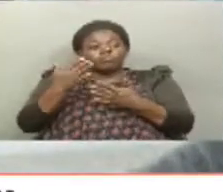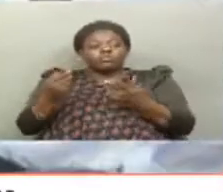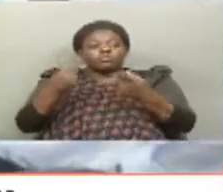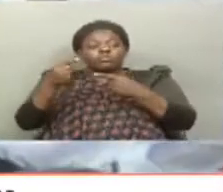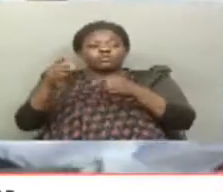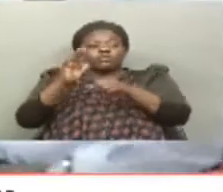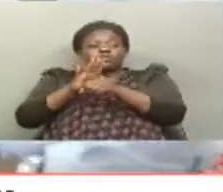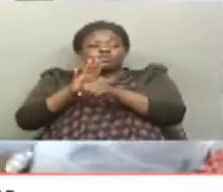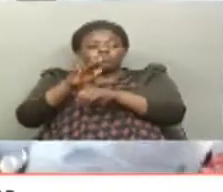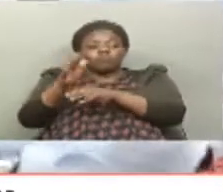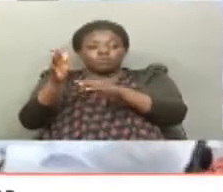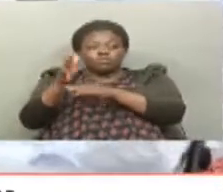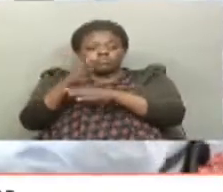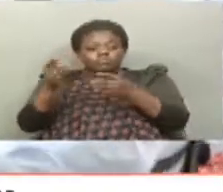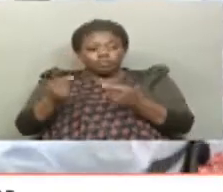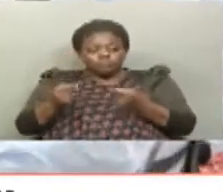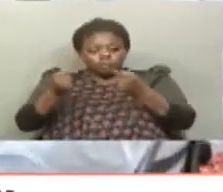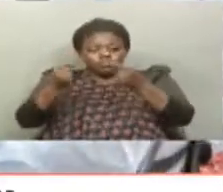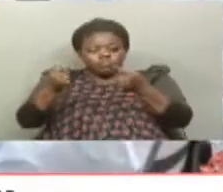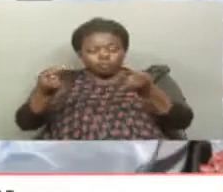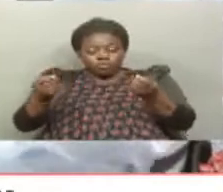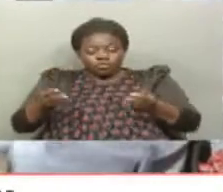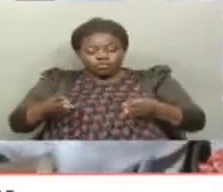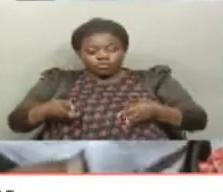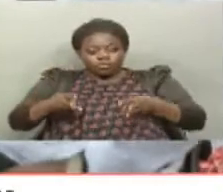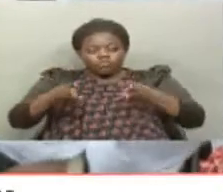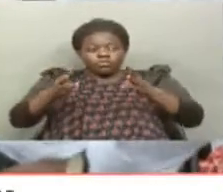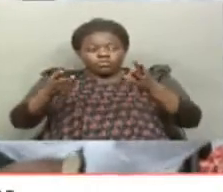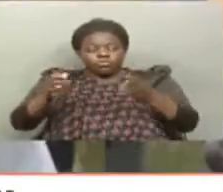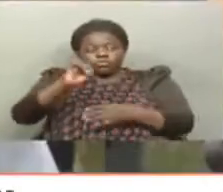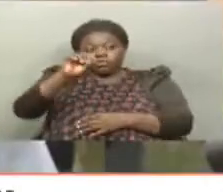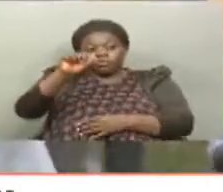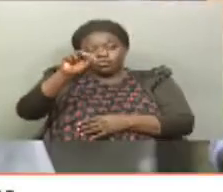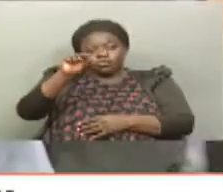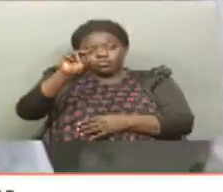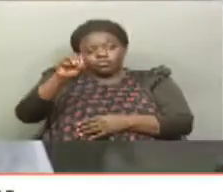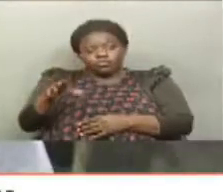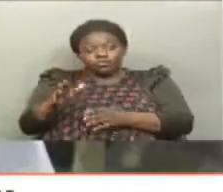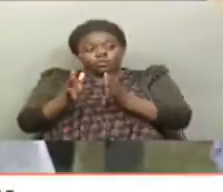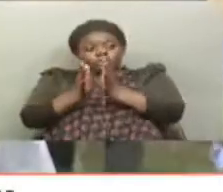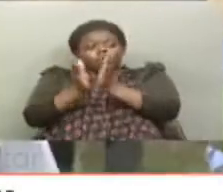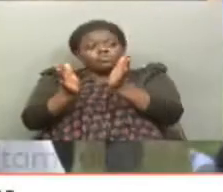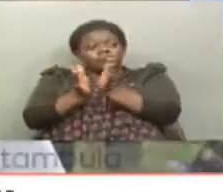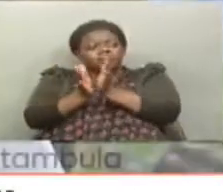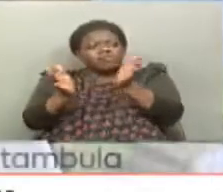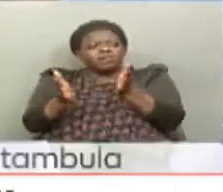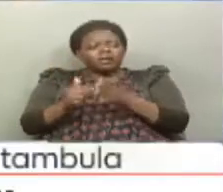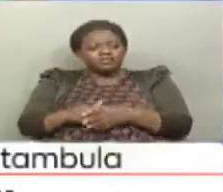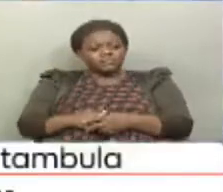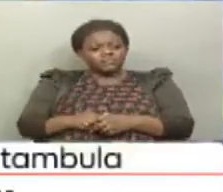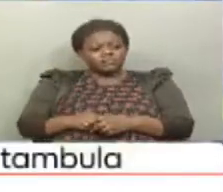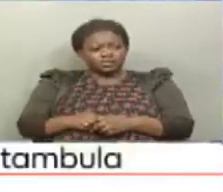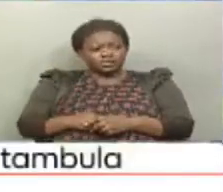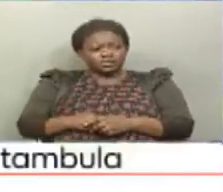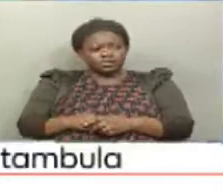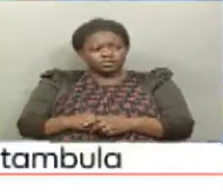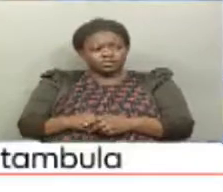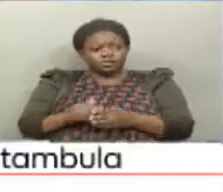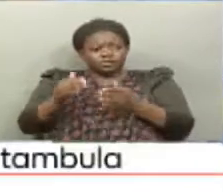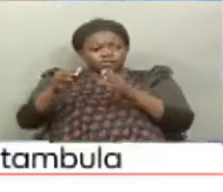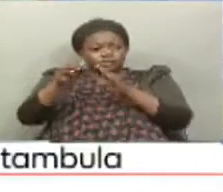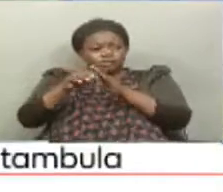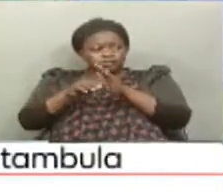bungi bwabwe nga minisita w'ebyentambula n'enguudo Jeno Katumba Wamala bw'alambulula. Kubanga okuba nti tukola government programs